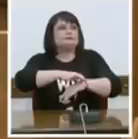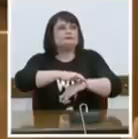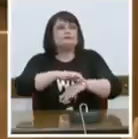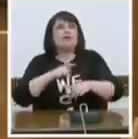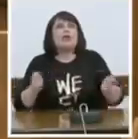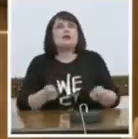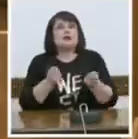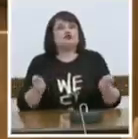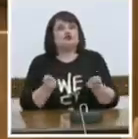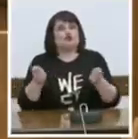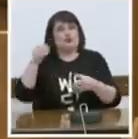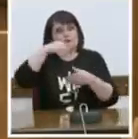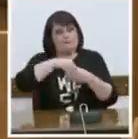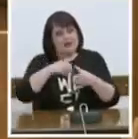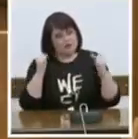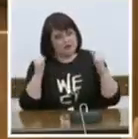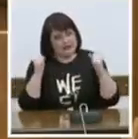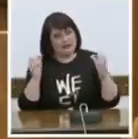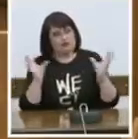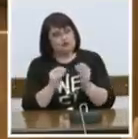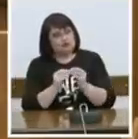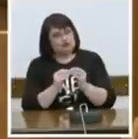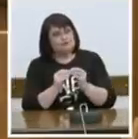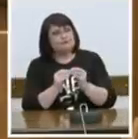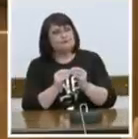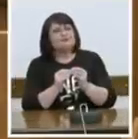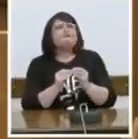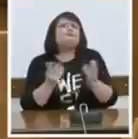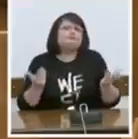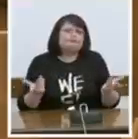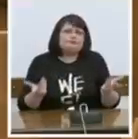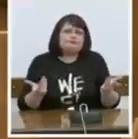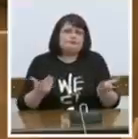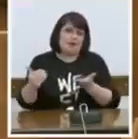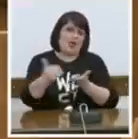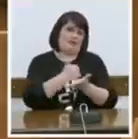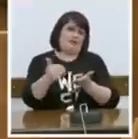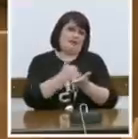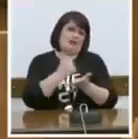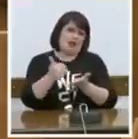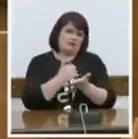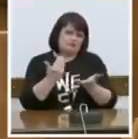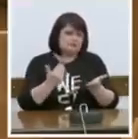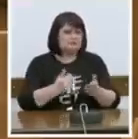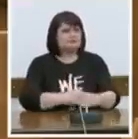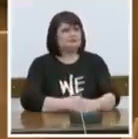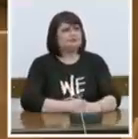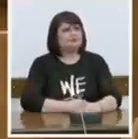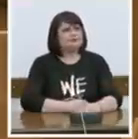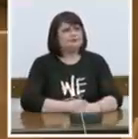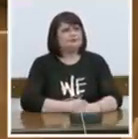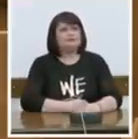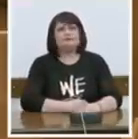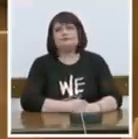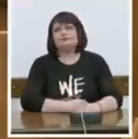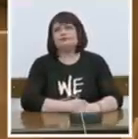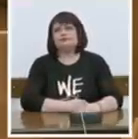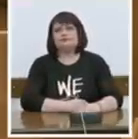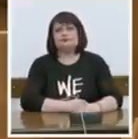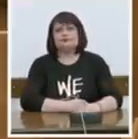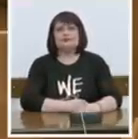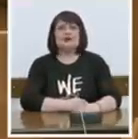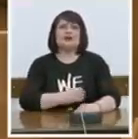εργαζομένων στην υγεία, που συχνά αδικούνται και βαρέως